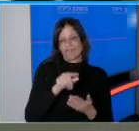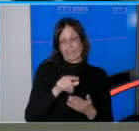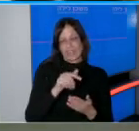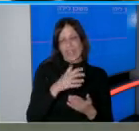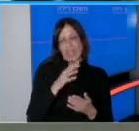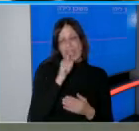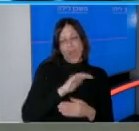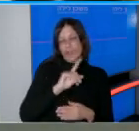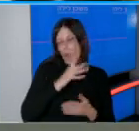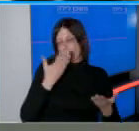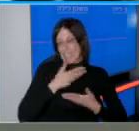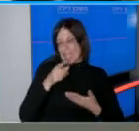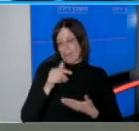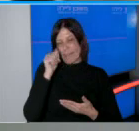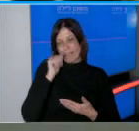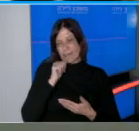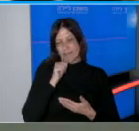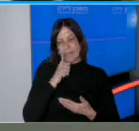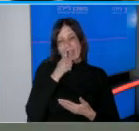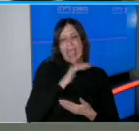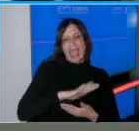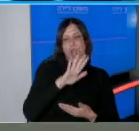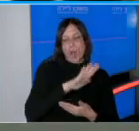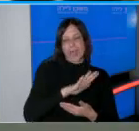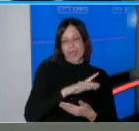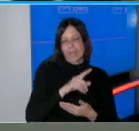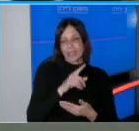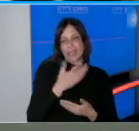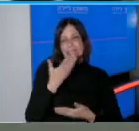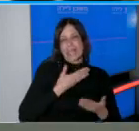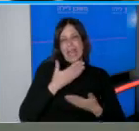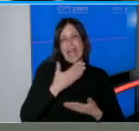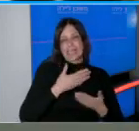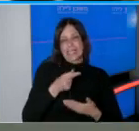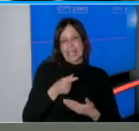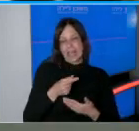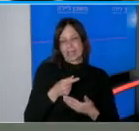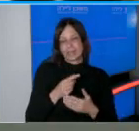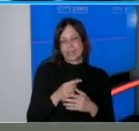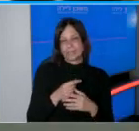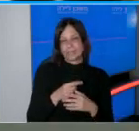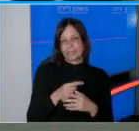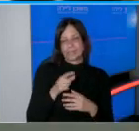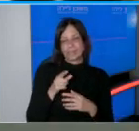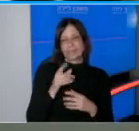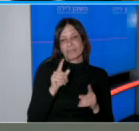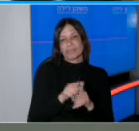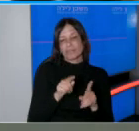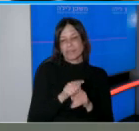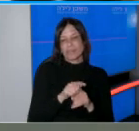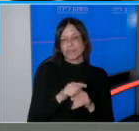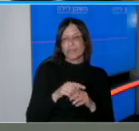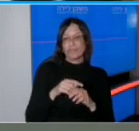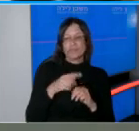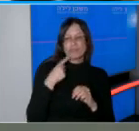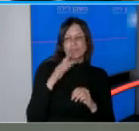לא התייחסה אליהם כלבנים. אירופה התייחסה ליהודיה בתור אסיאטים,